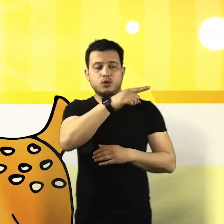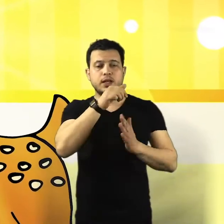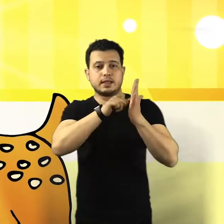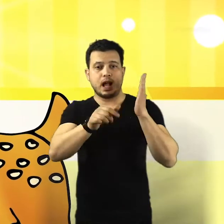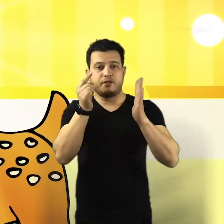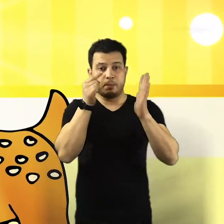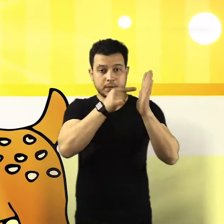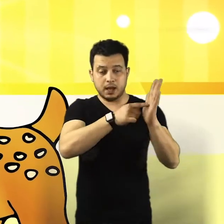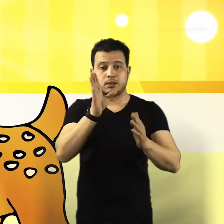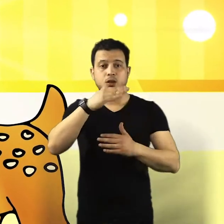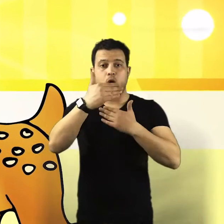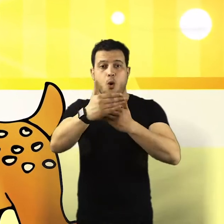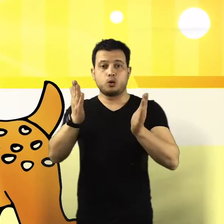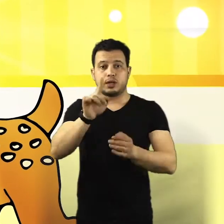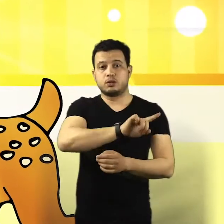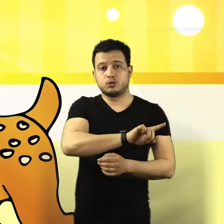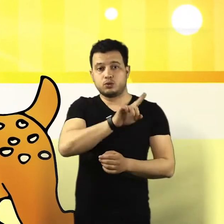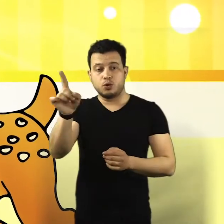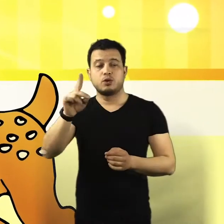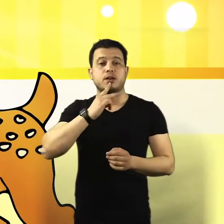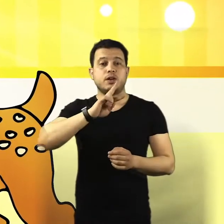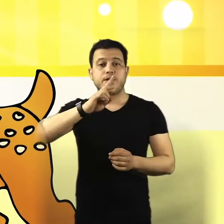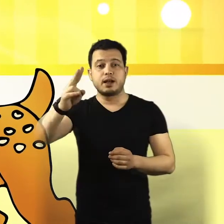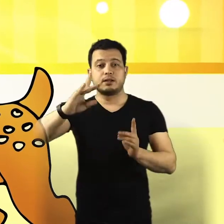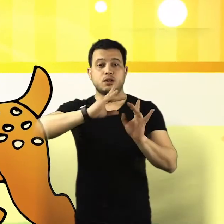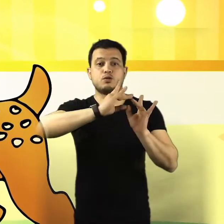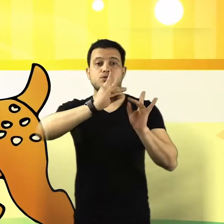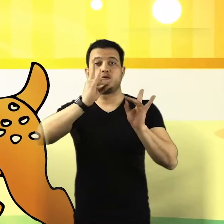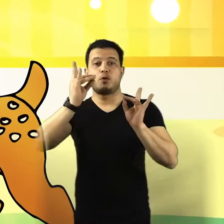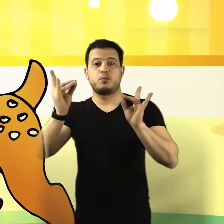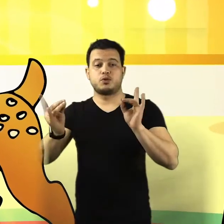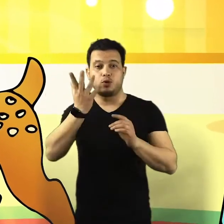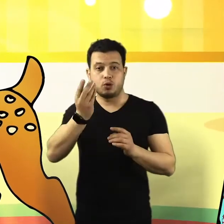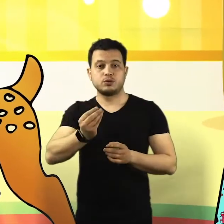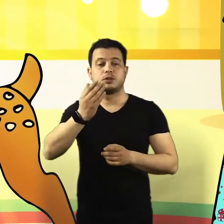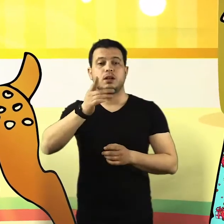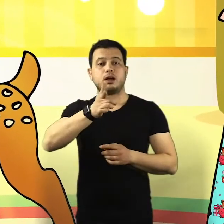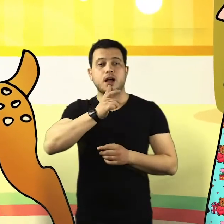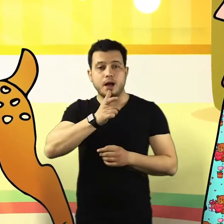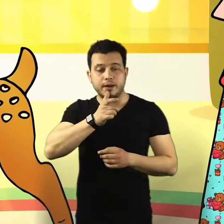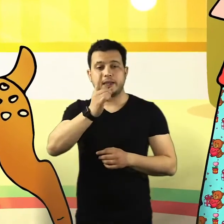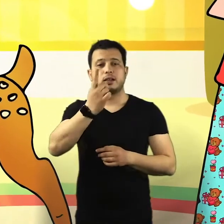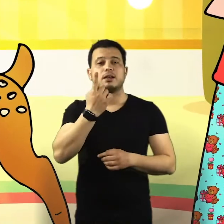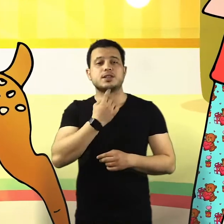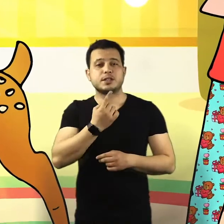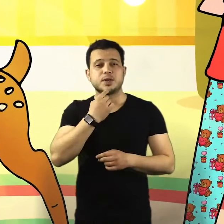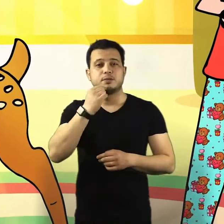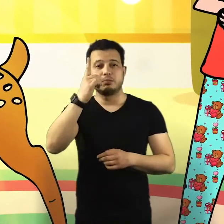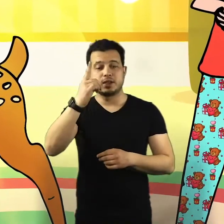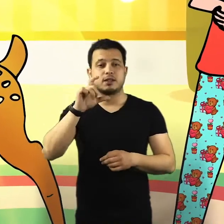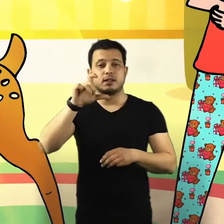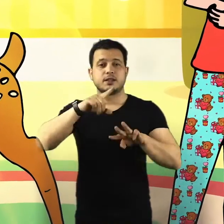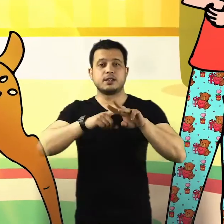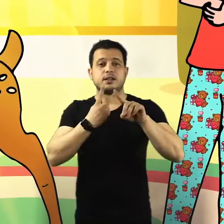rengarenk bir köprü açıldı Sonra köprüden kahverengi, şirin mi şirin bir ceylan